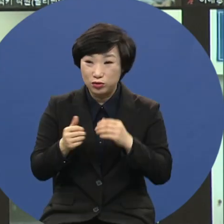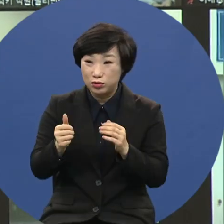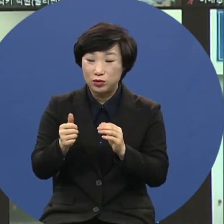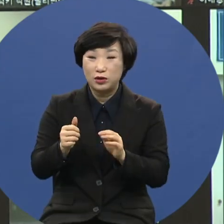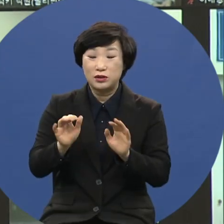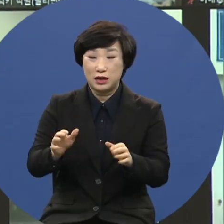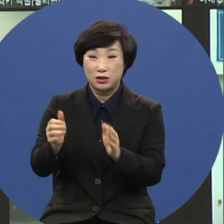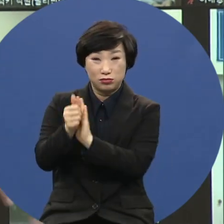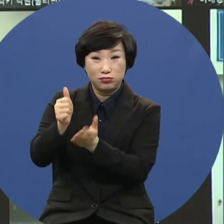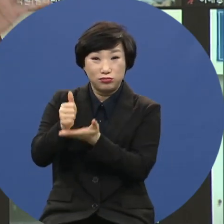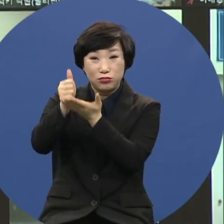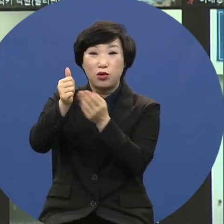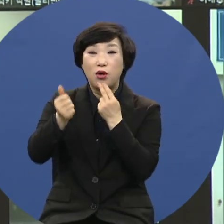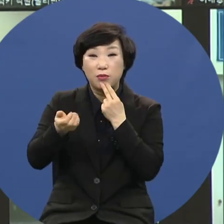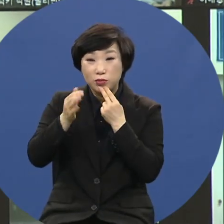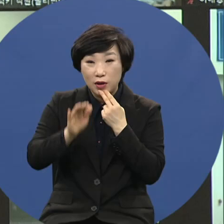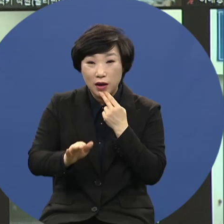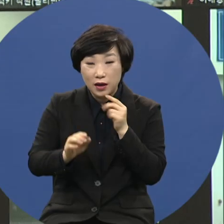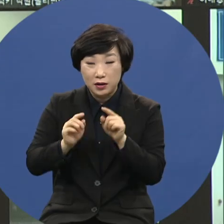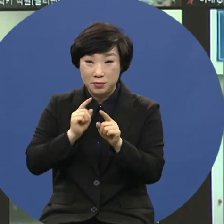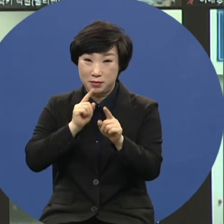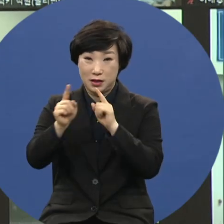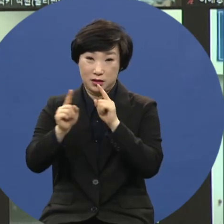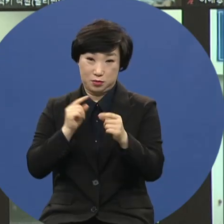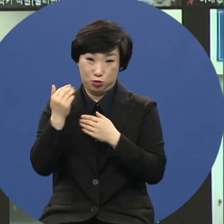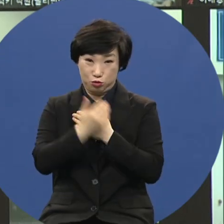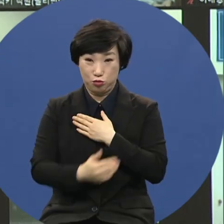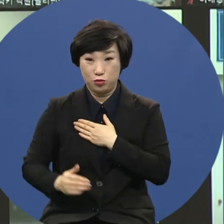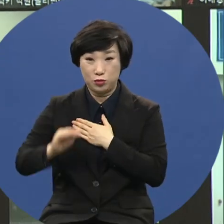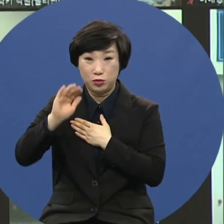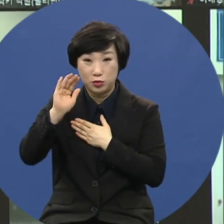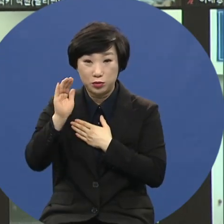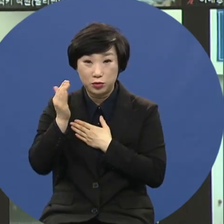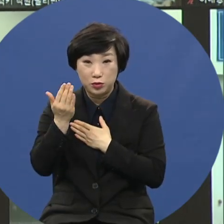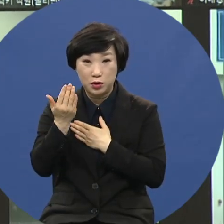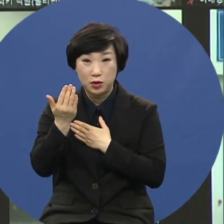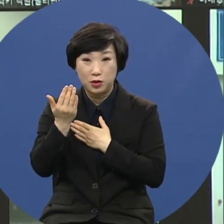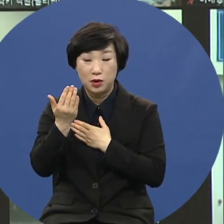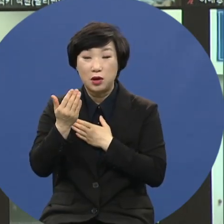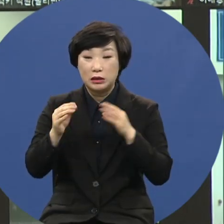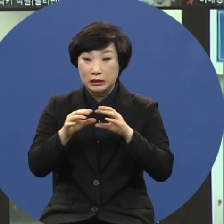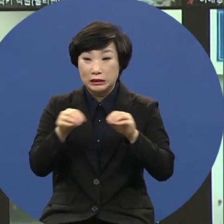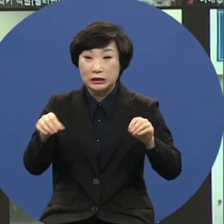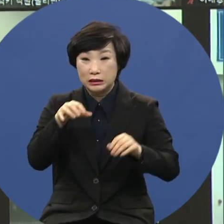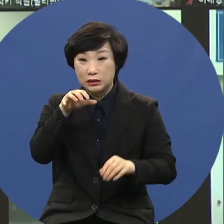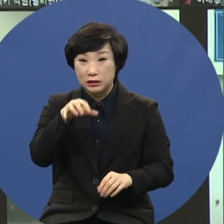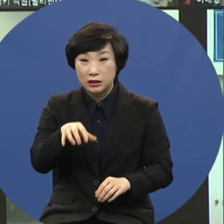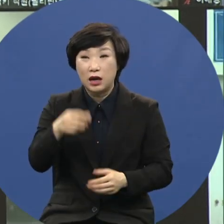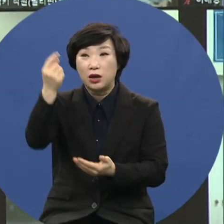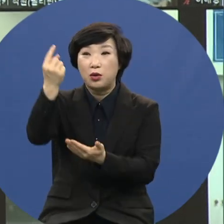주지도 않는데 말씀이 육신이 되어 이